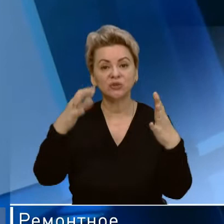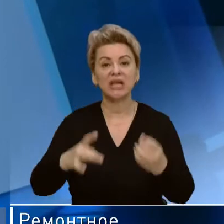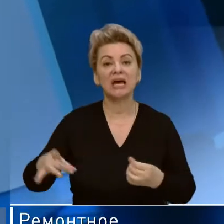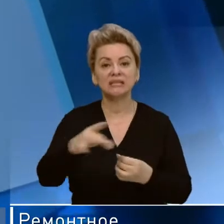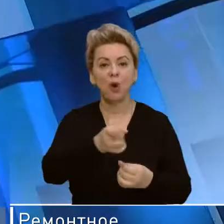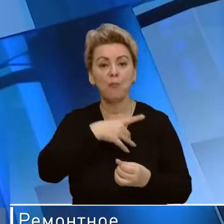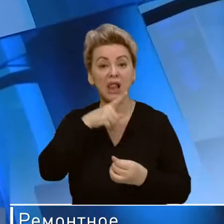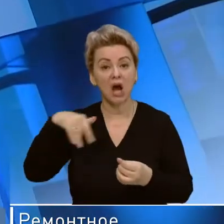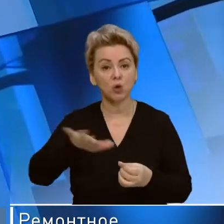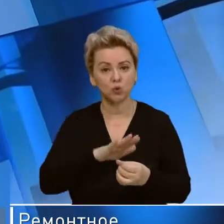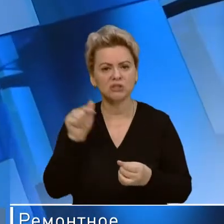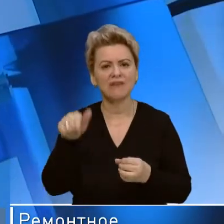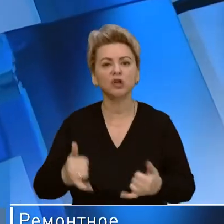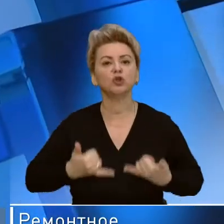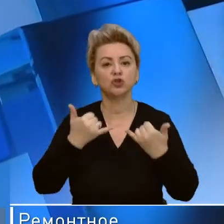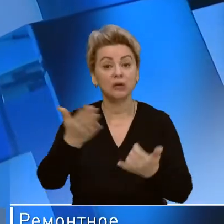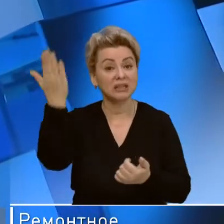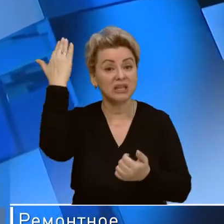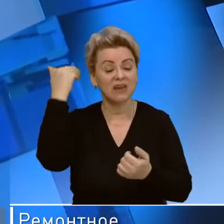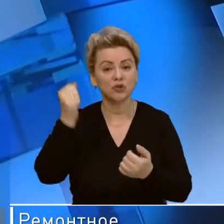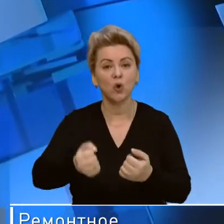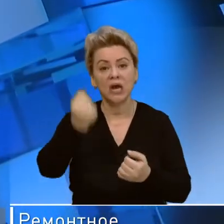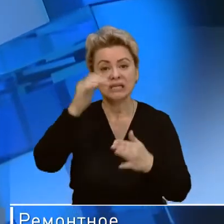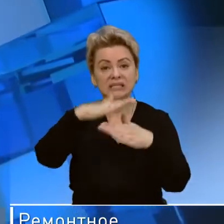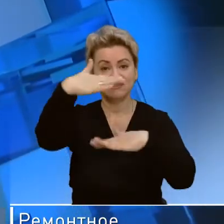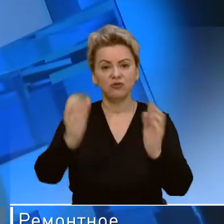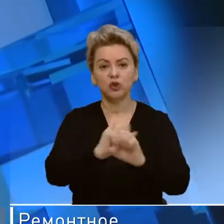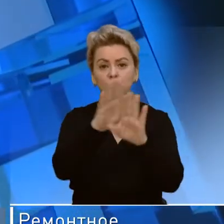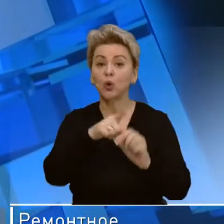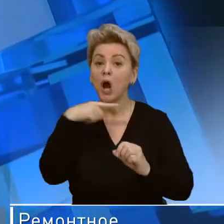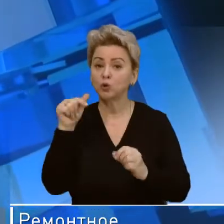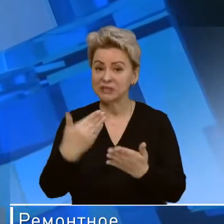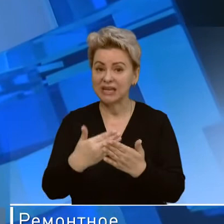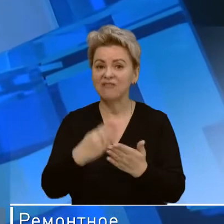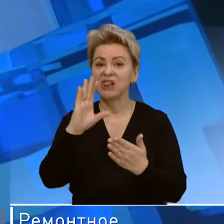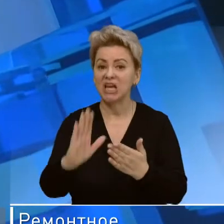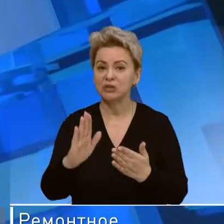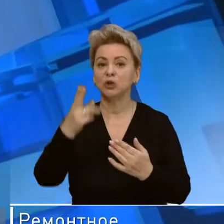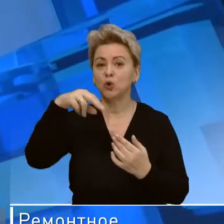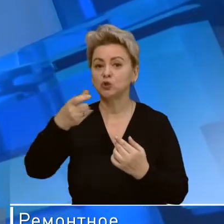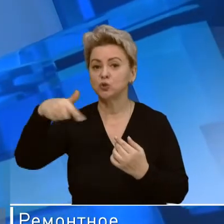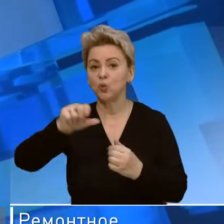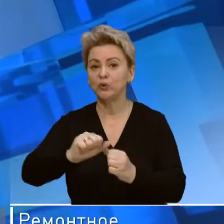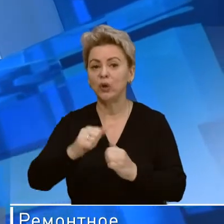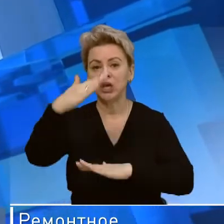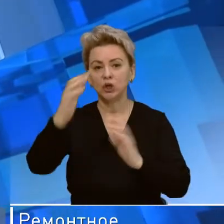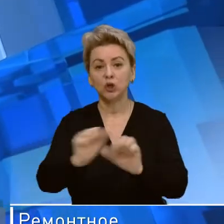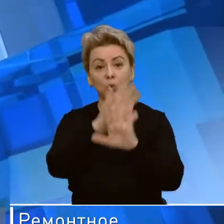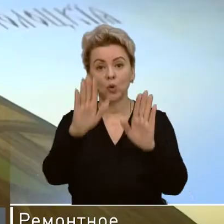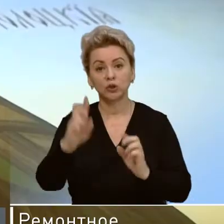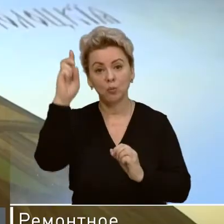автономия белорусов. Они очень чтят древнюю и великую святую, как русские, например, Владимирскую и Донскую иконы Божьей